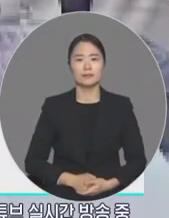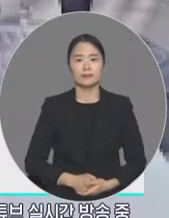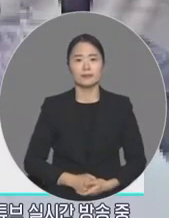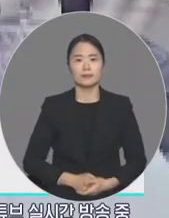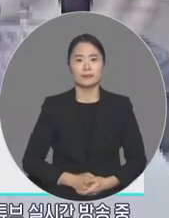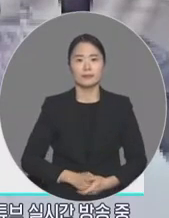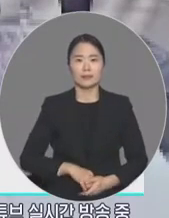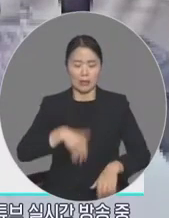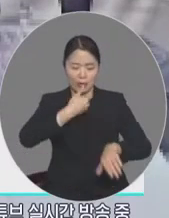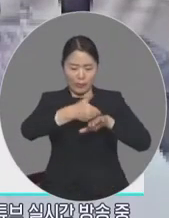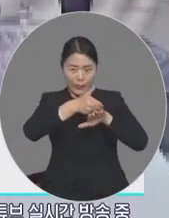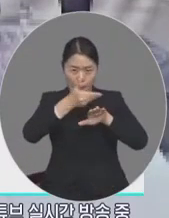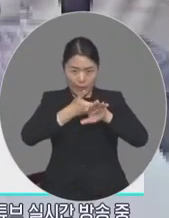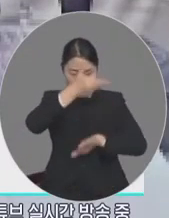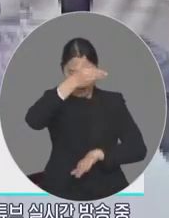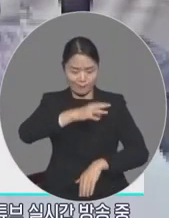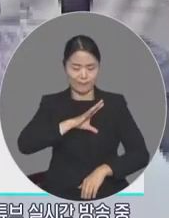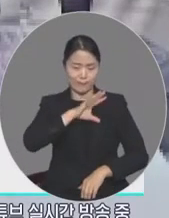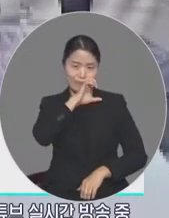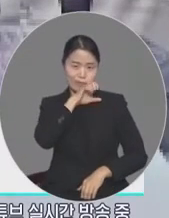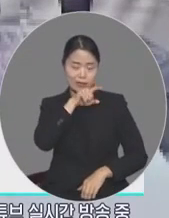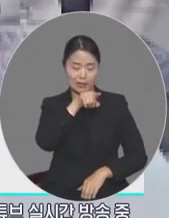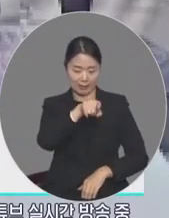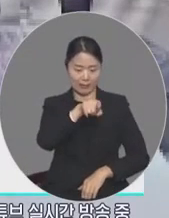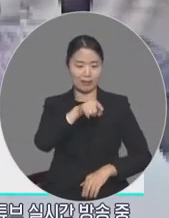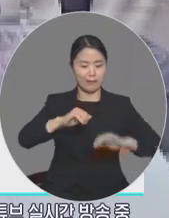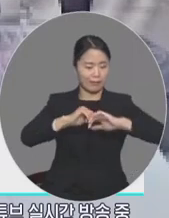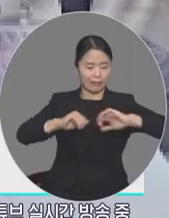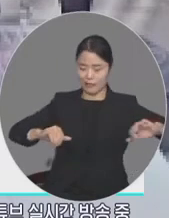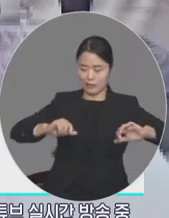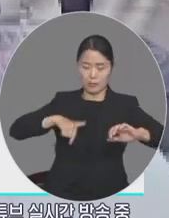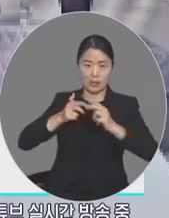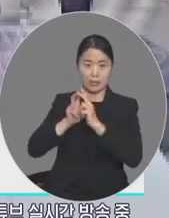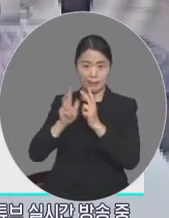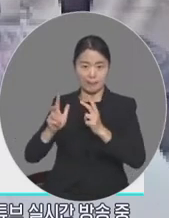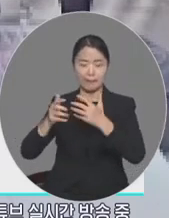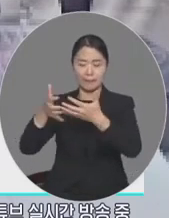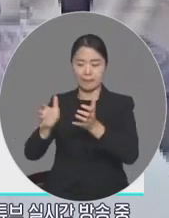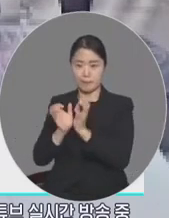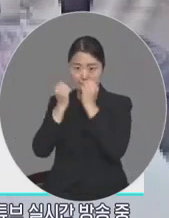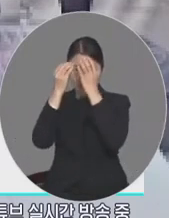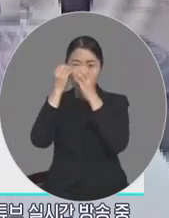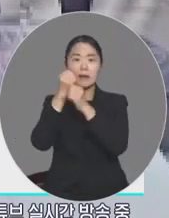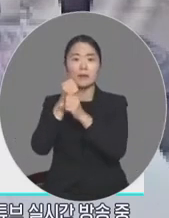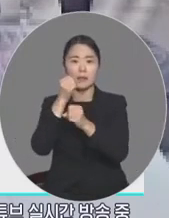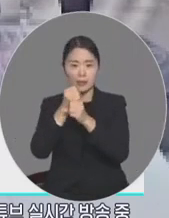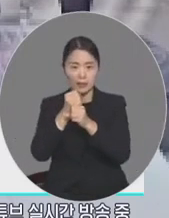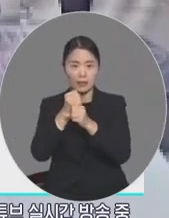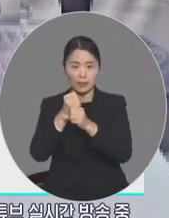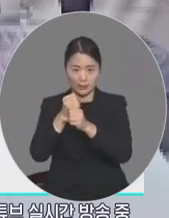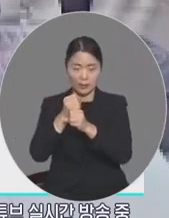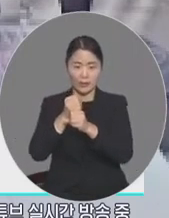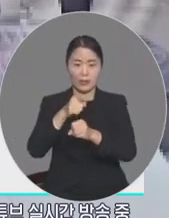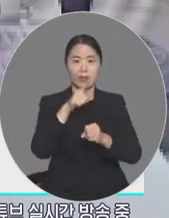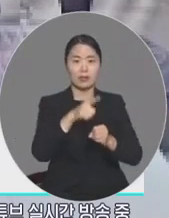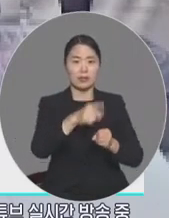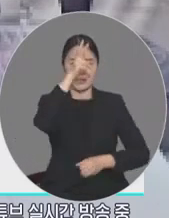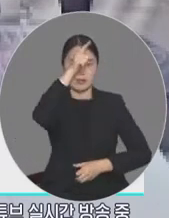조직폭력배 선배들에게 불만을 느껴 독자 세력을 구축한 신흥 조폭 세력이 경찰의 무더기로